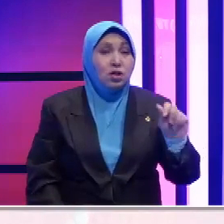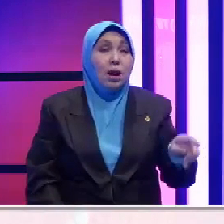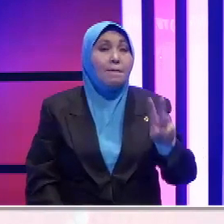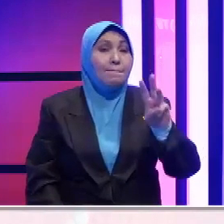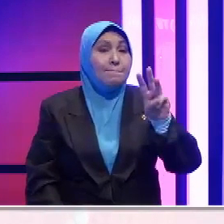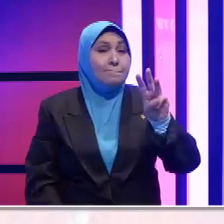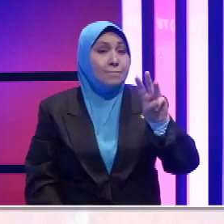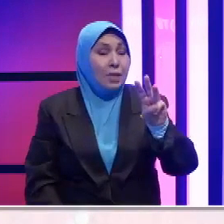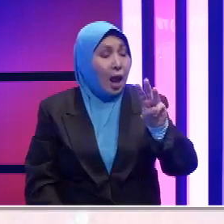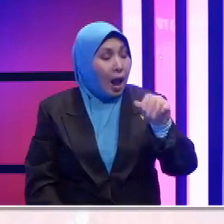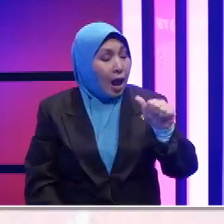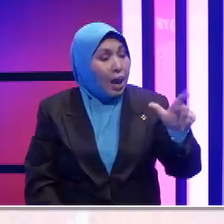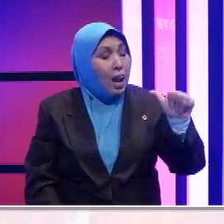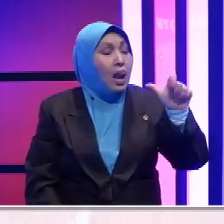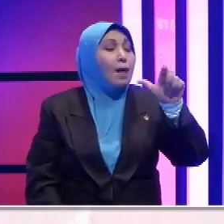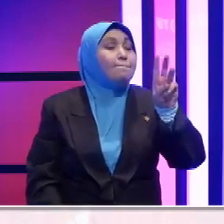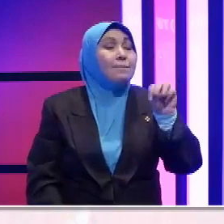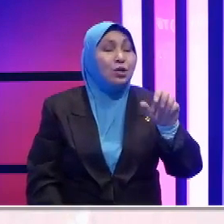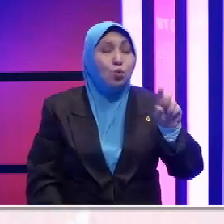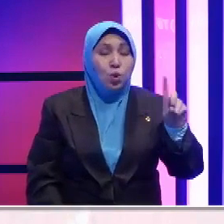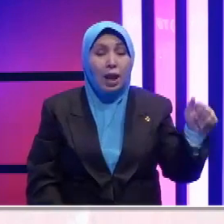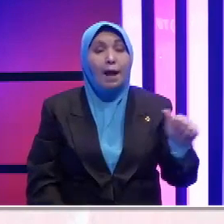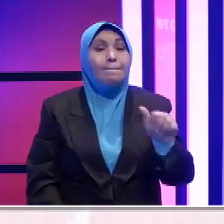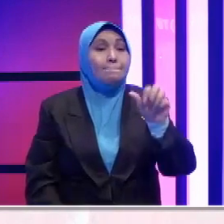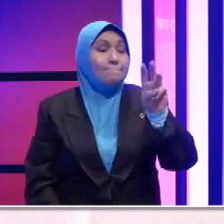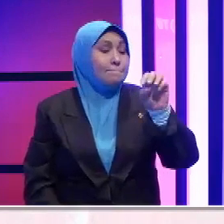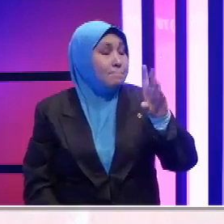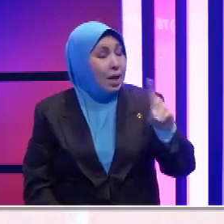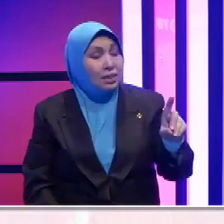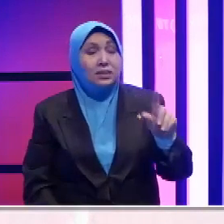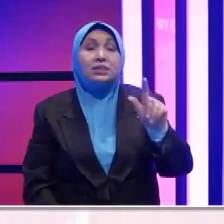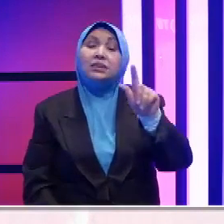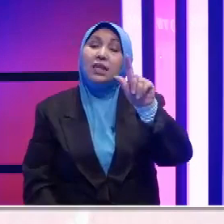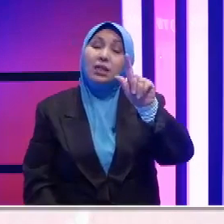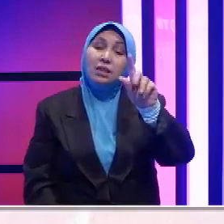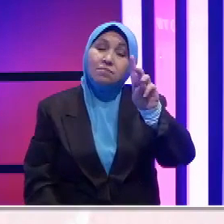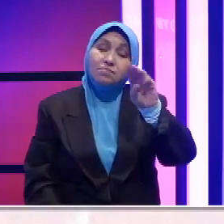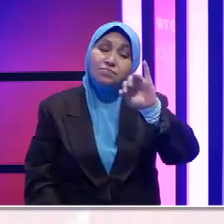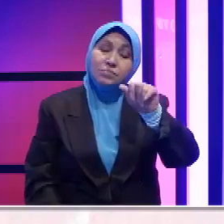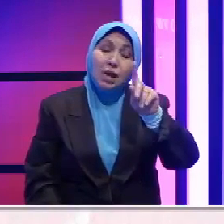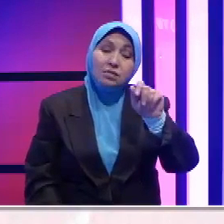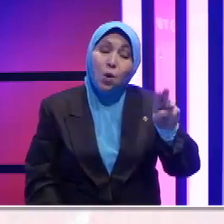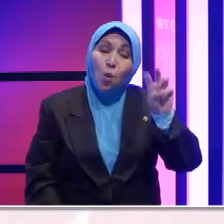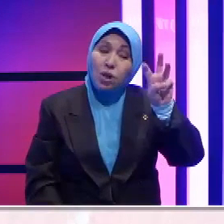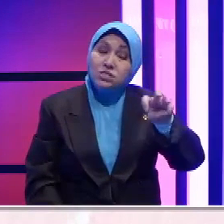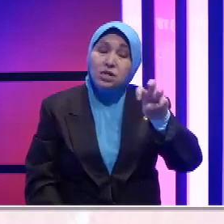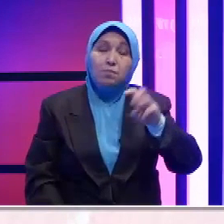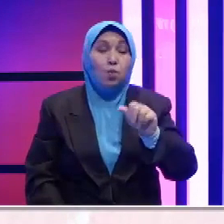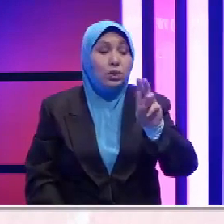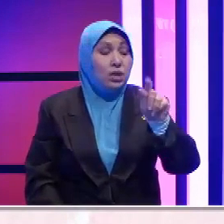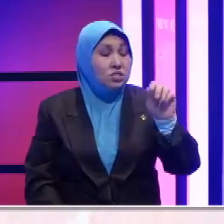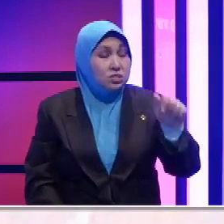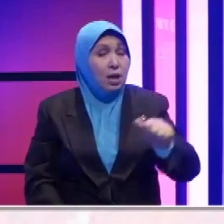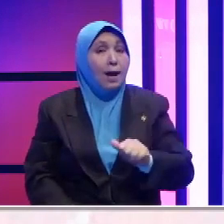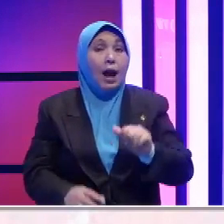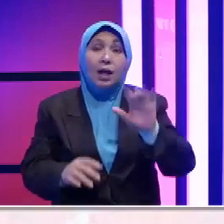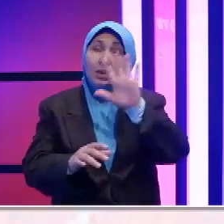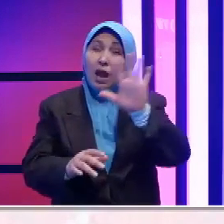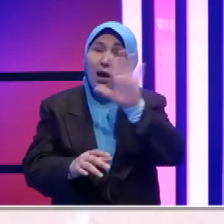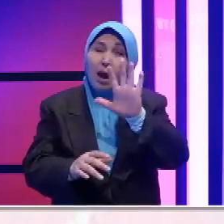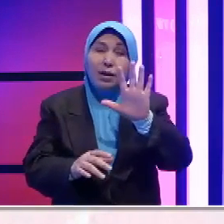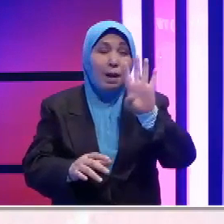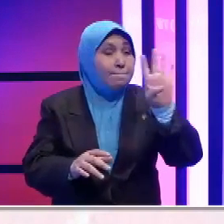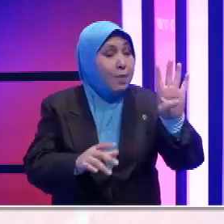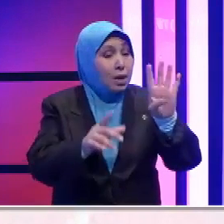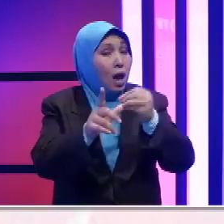madbull mu'tashim ada pagi Mbak wajib muttasil boleh tak masalah kadar Madya ialah 4/5